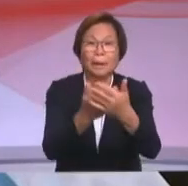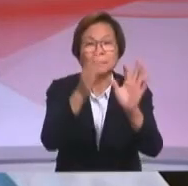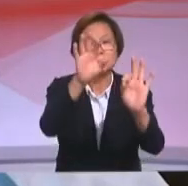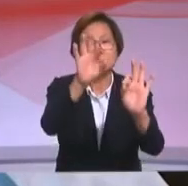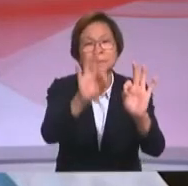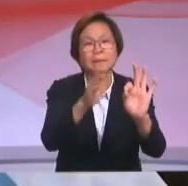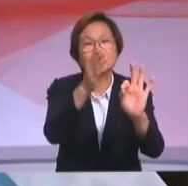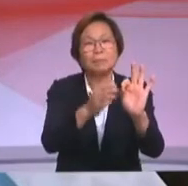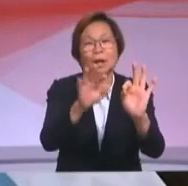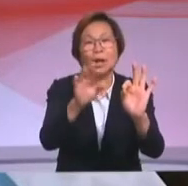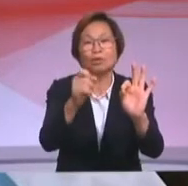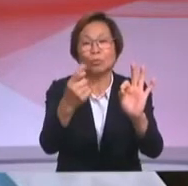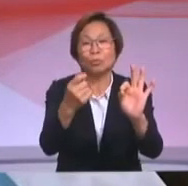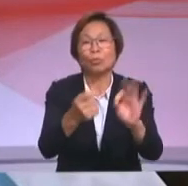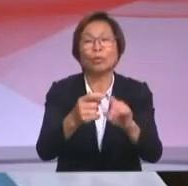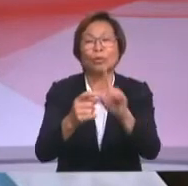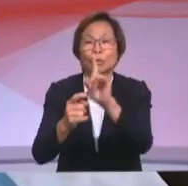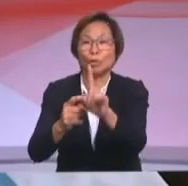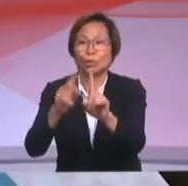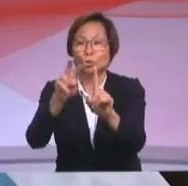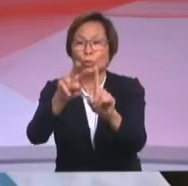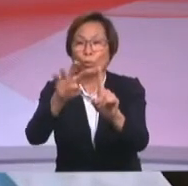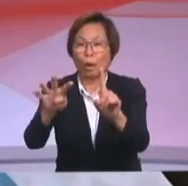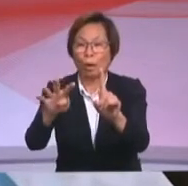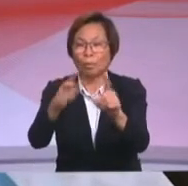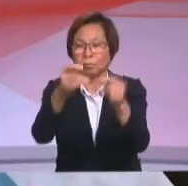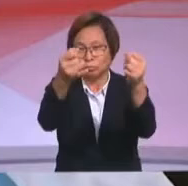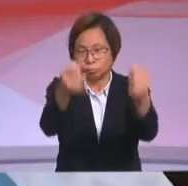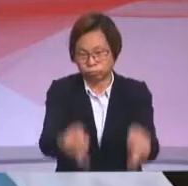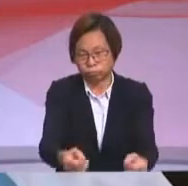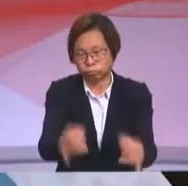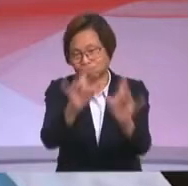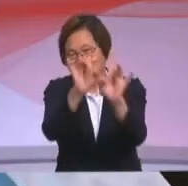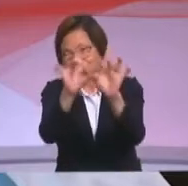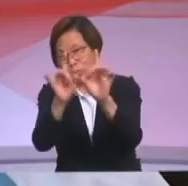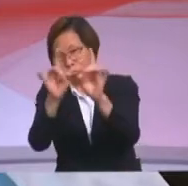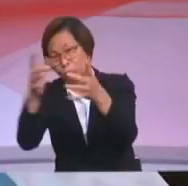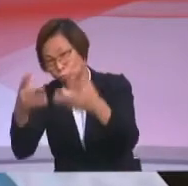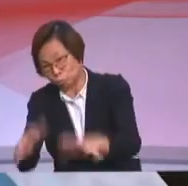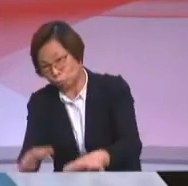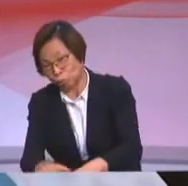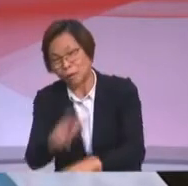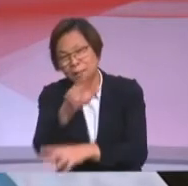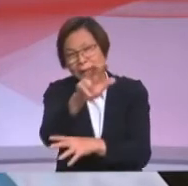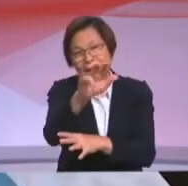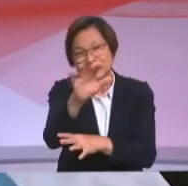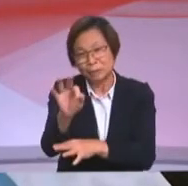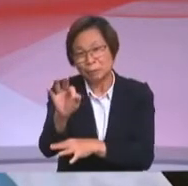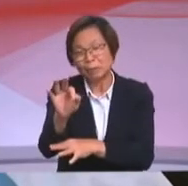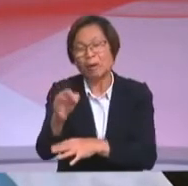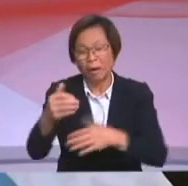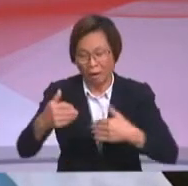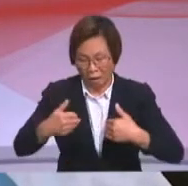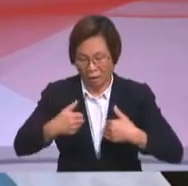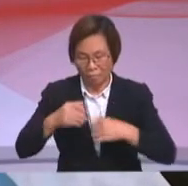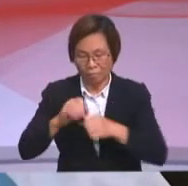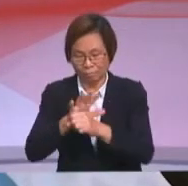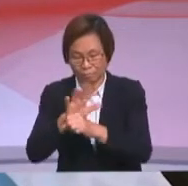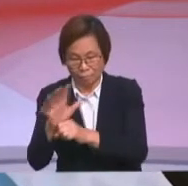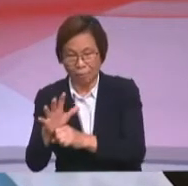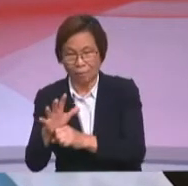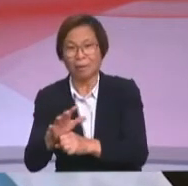9 November 2020, sejumlah 124 individu telah disaring di mana 39 kes dikesan positif